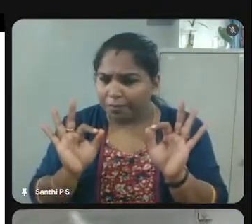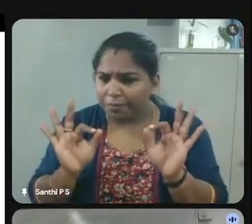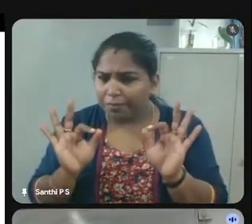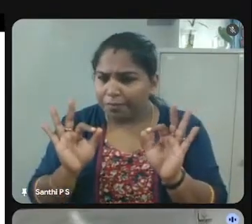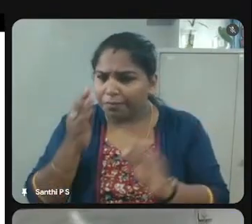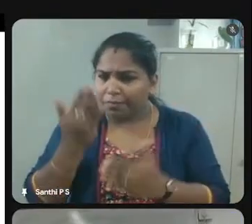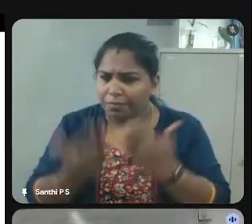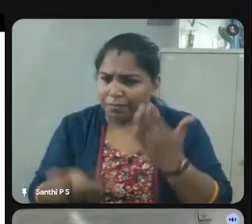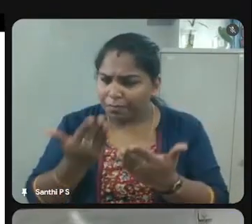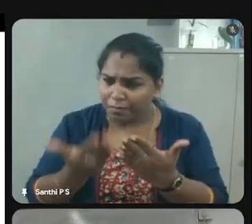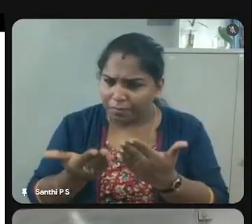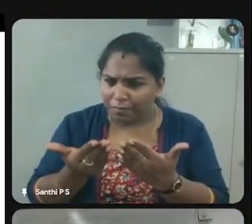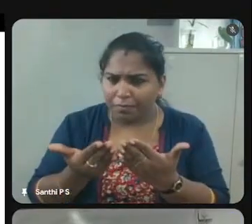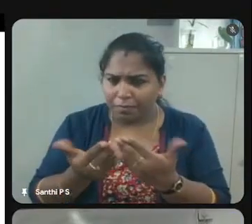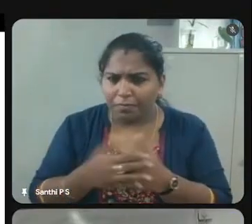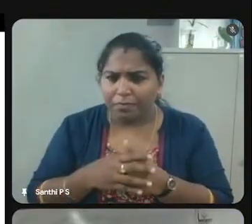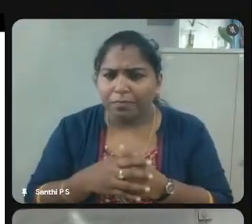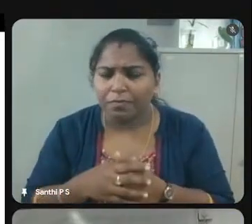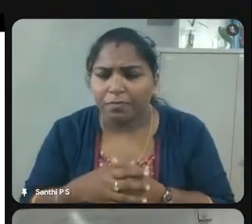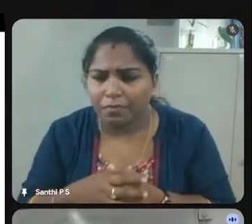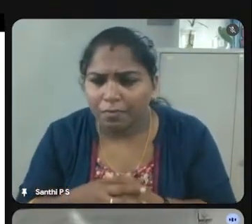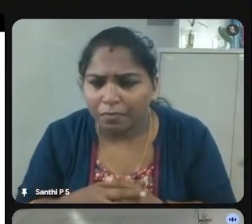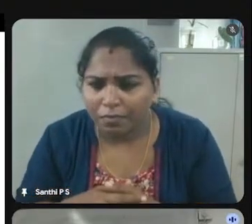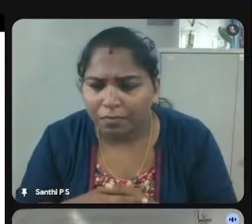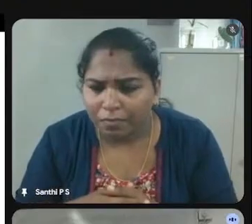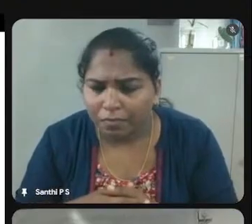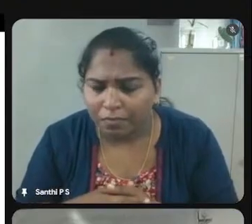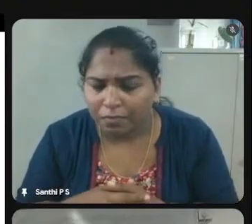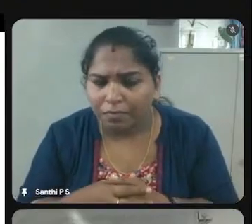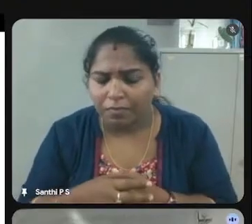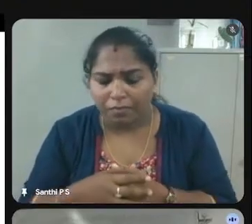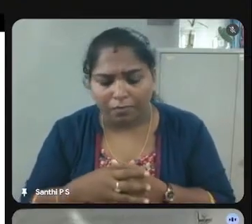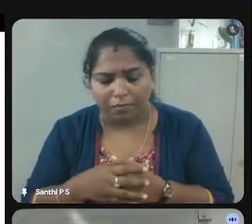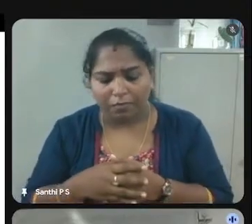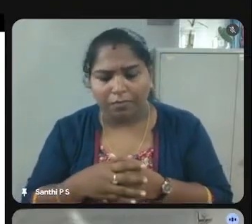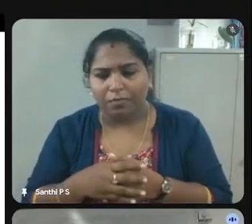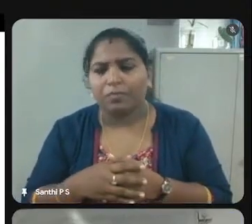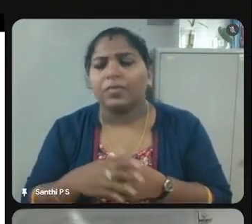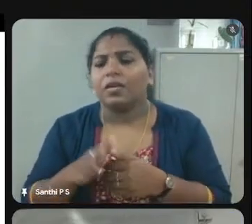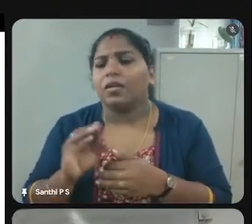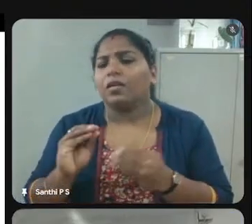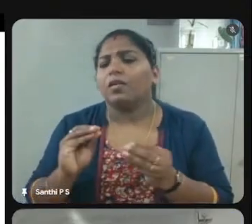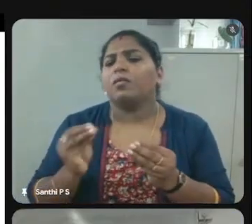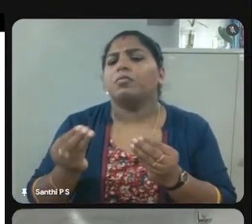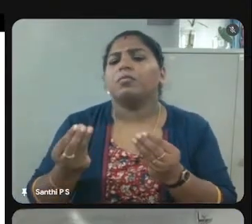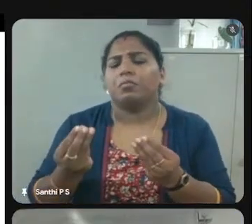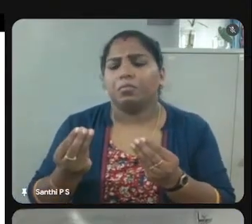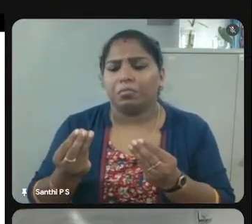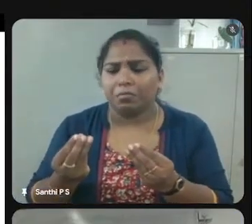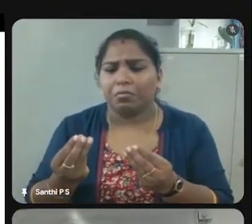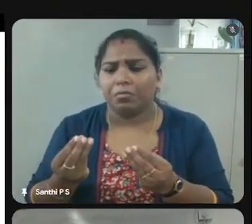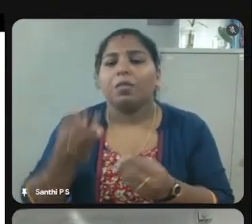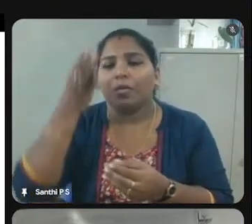ചിലപ്പോൾ അതൊരു ഹെൽപ്ഫുൾ ആയിരിക്കാം എനിക്ക് തോന്നുന്നു. കുറച്ചുകൂടി ഇന്ത്യയിൽ ഒറ്റയ്ക്ക് ഇരുത്തി കാര്യങ്ങളൊക്കെ പറഞ്ഞെടുക്കാൻ പറ്റുന്ന ഒരു ട്യൂഷനൊക്കെ കിട്ടുവാണെങ്കിൽ ചിലപ്പോൾ കോൺസെപ്റ്റ്